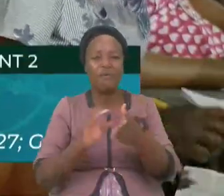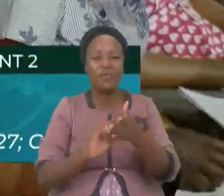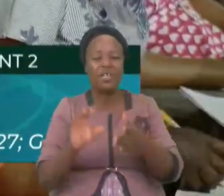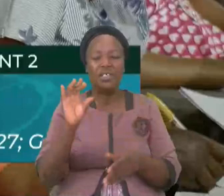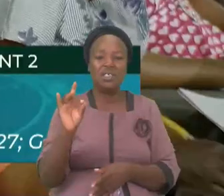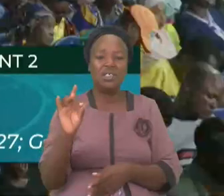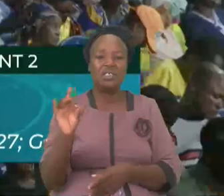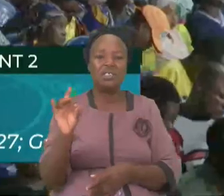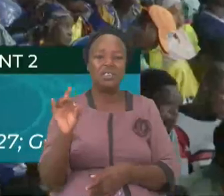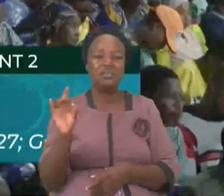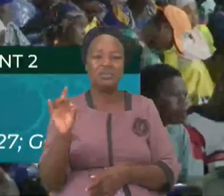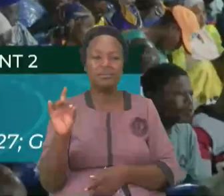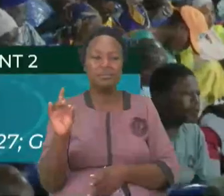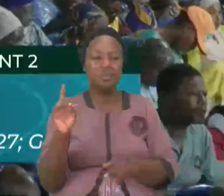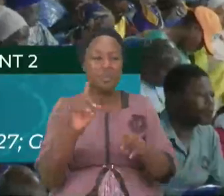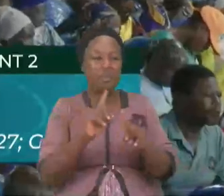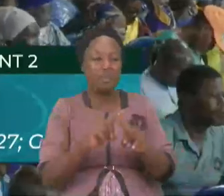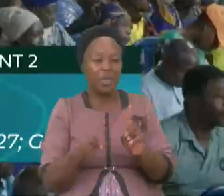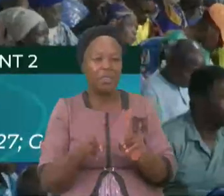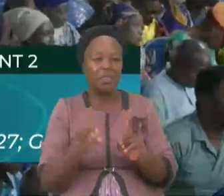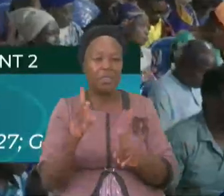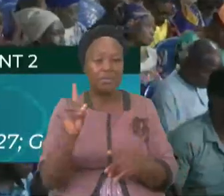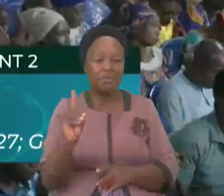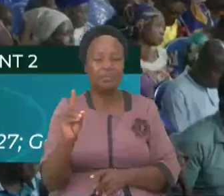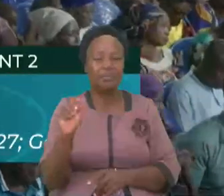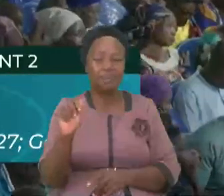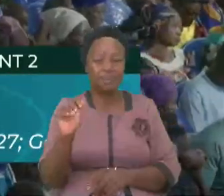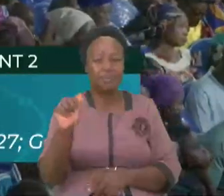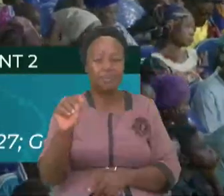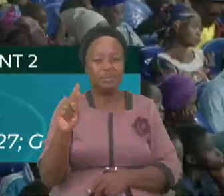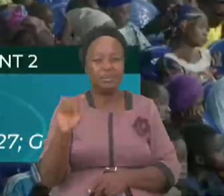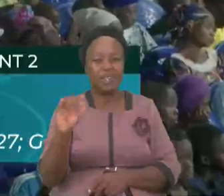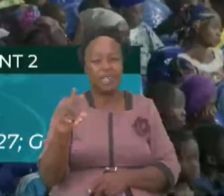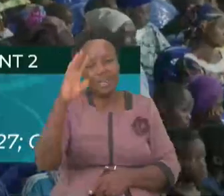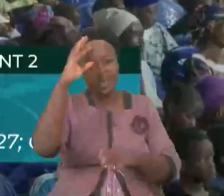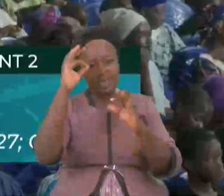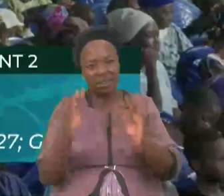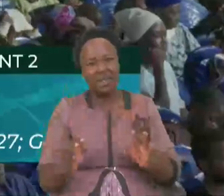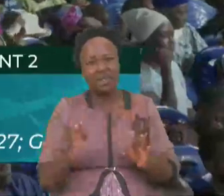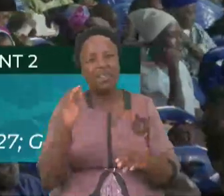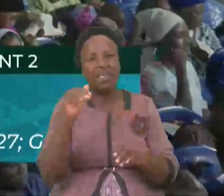1, 8, Daniel résolut dans son cœur,